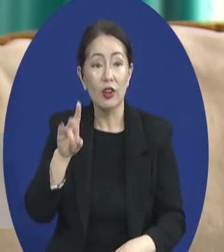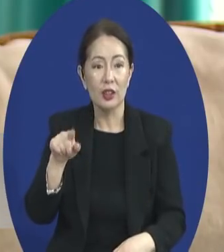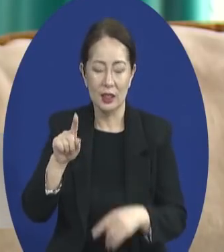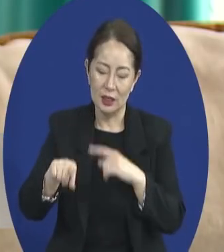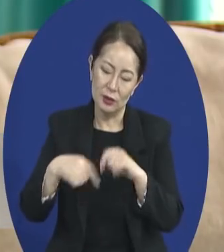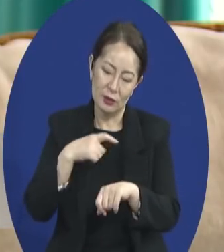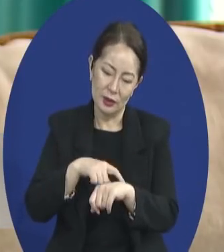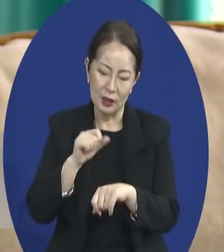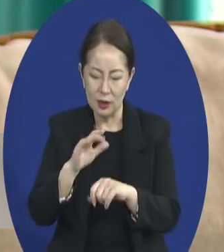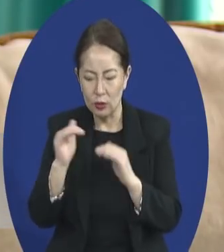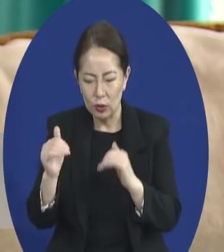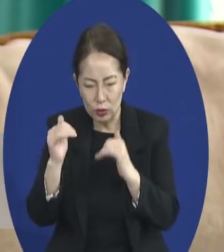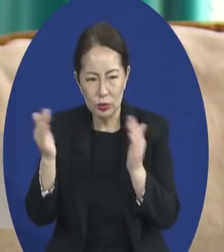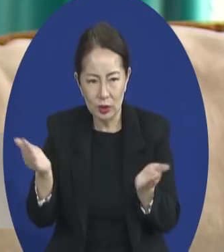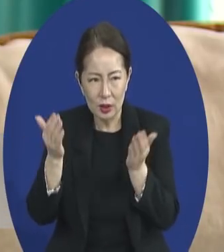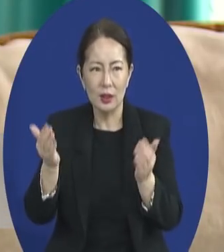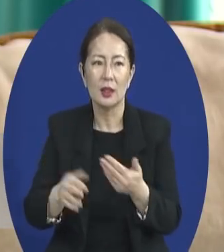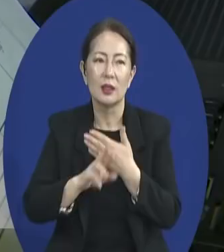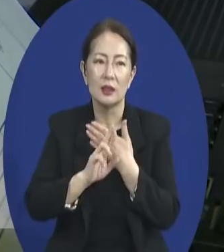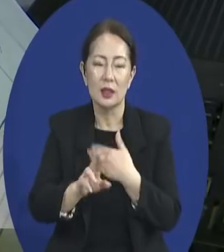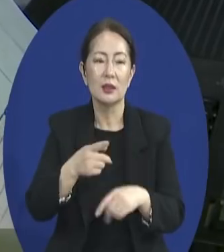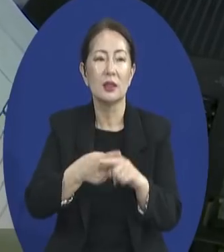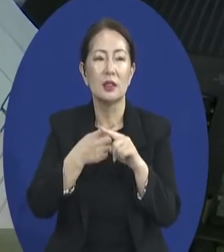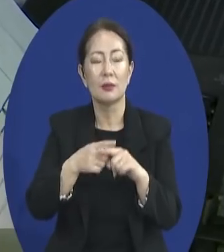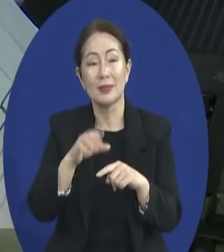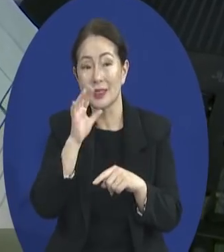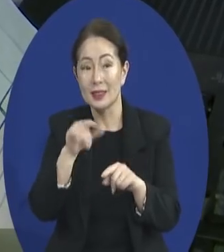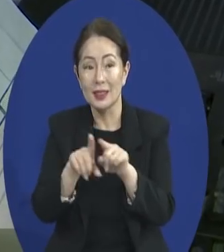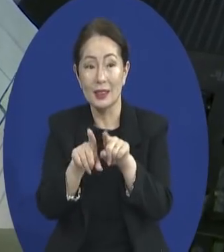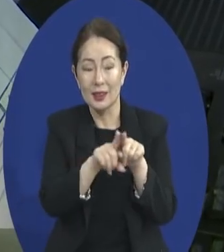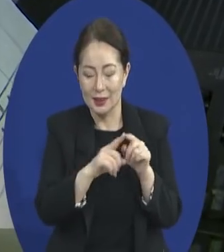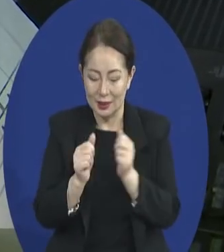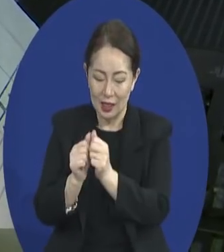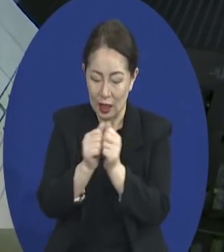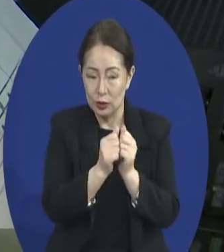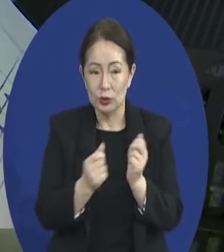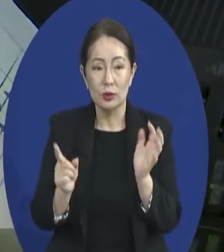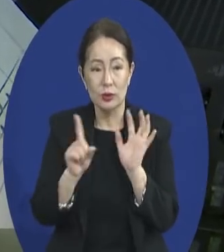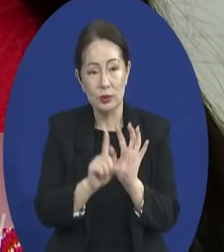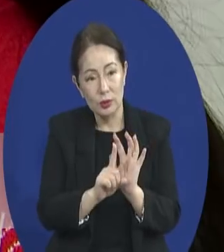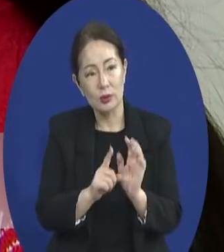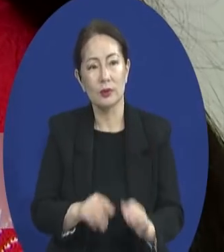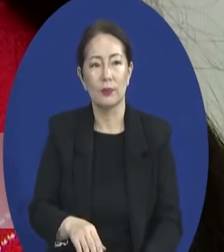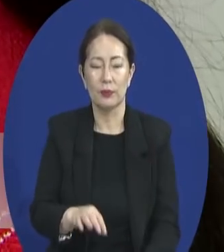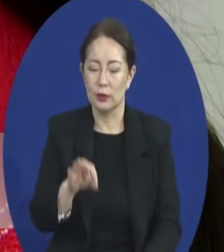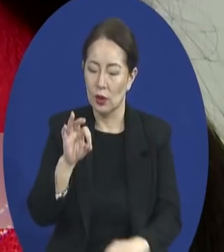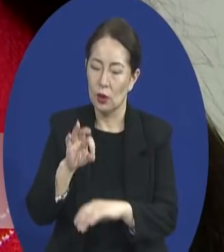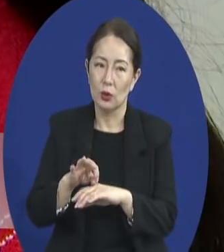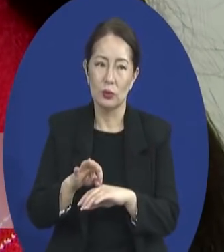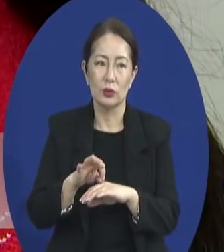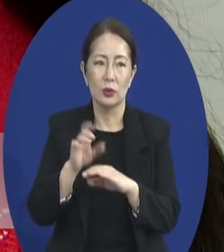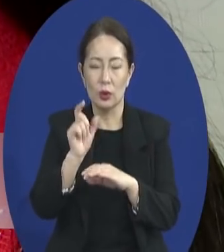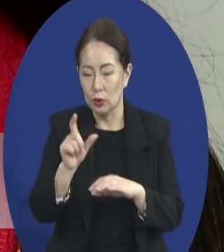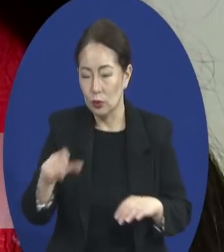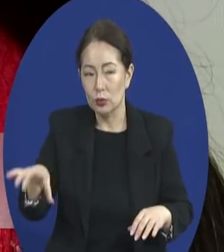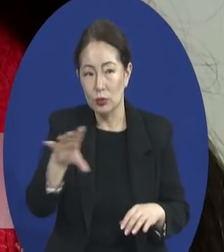цаг цав гаргаад өшөө бүр хөгжүүлээд цааш нь үеийнх нь одоо энэ найзууд дунд нь за одоо өвчтэй золомтой байгаа энэ